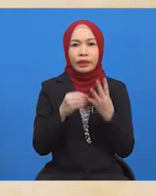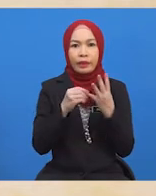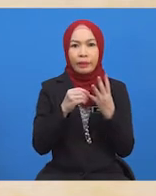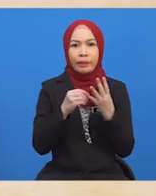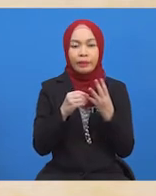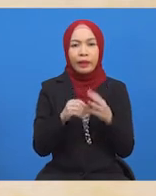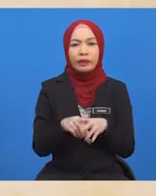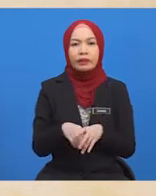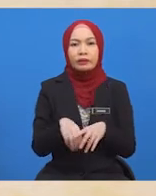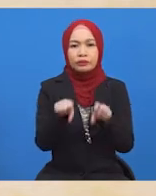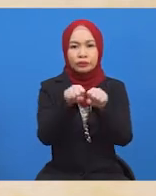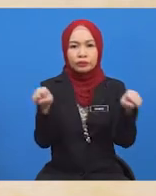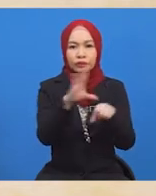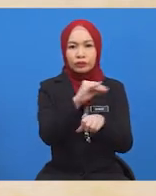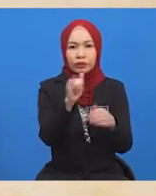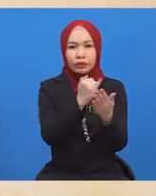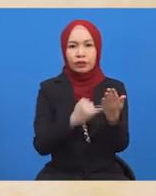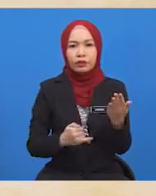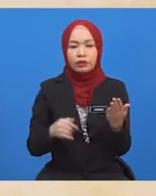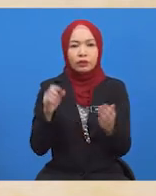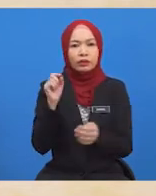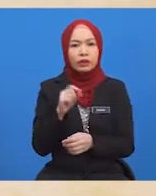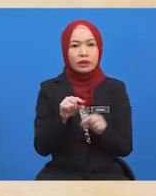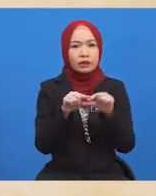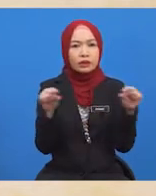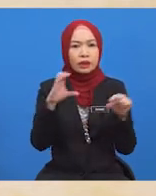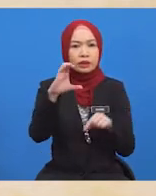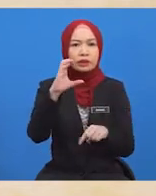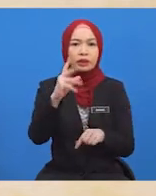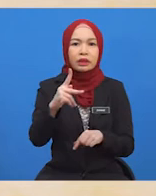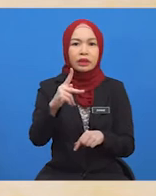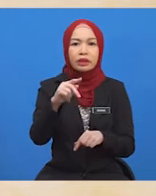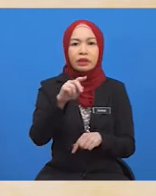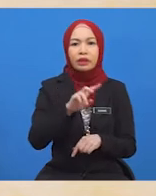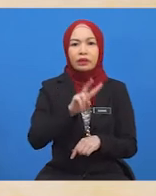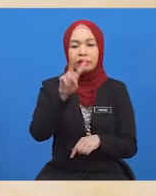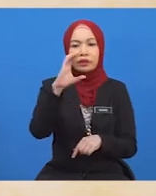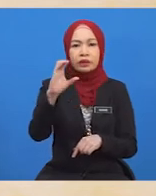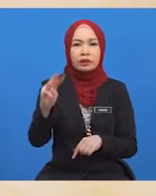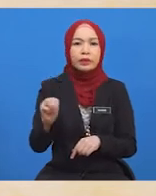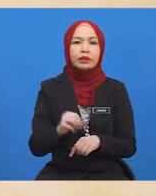Keempat, ukur dan lukis garis CK 2 cm.